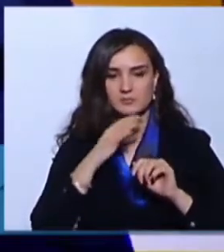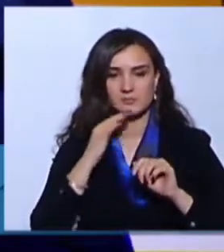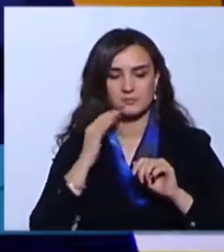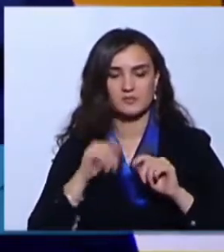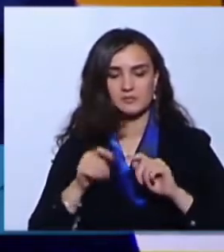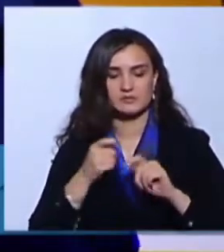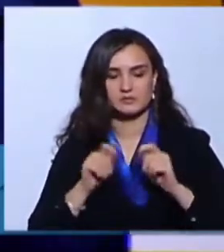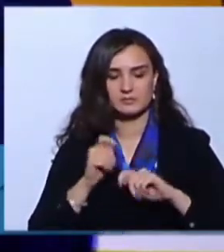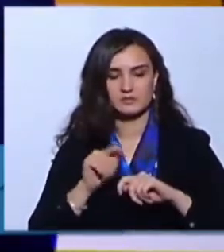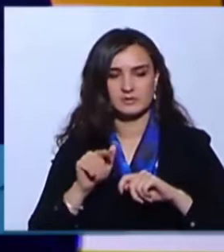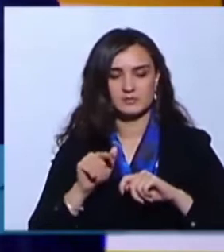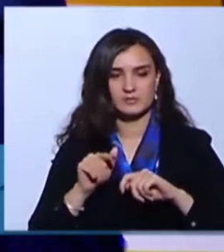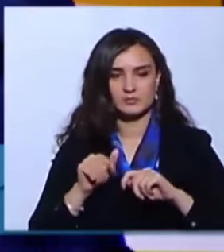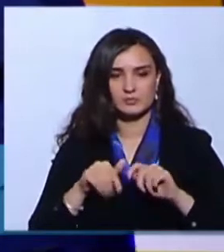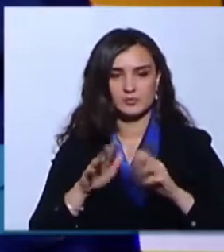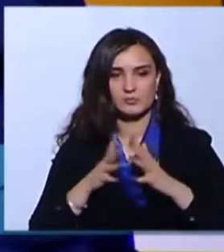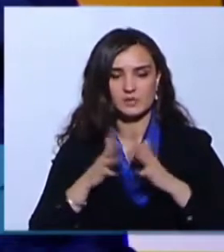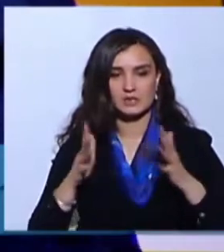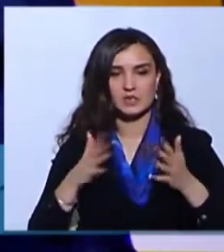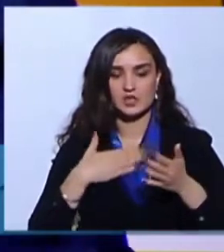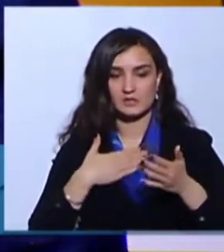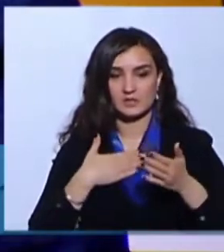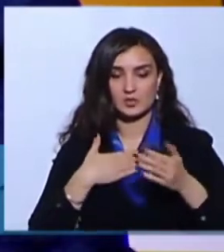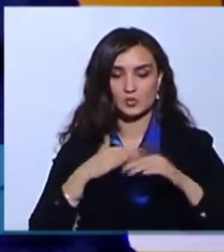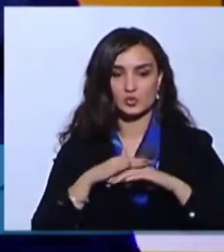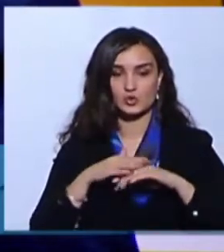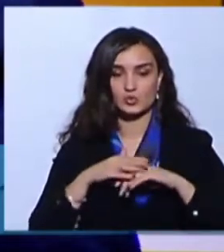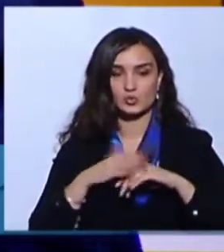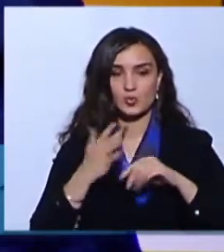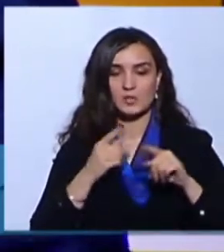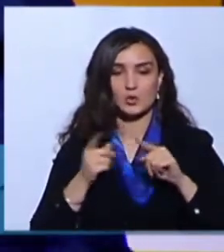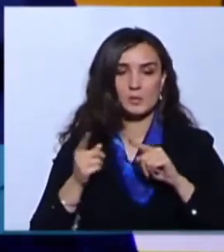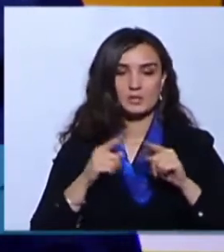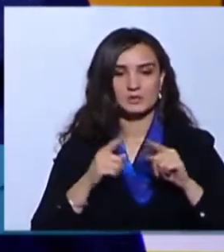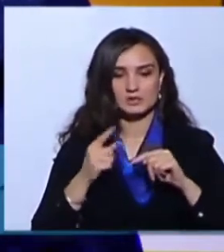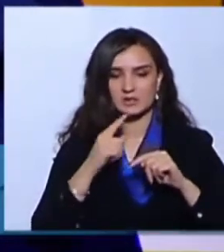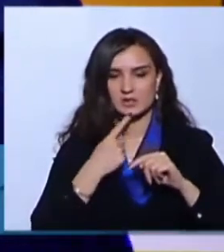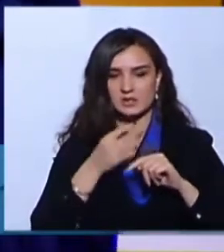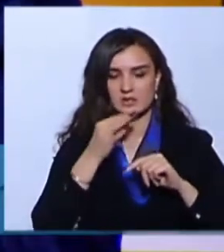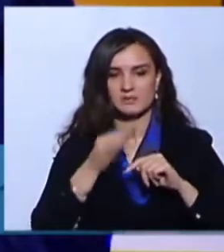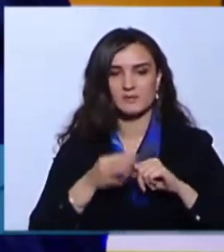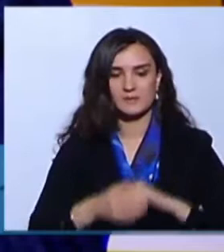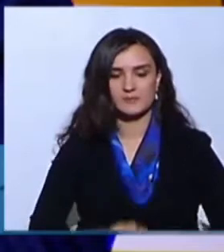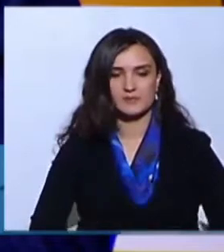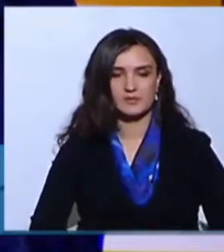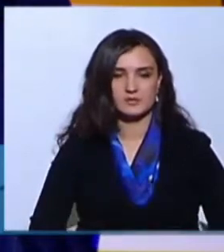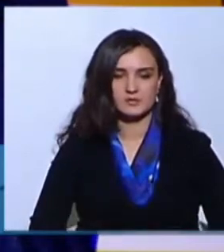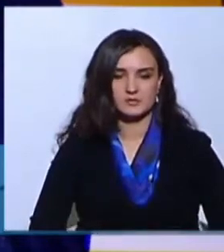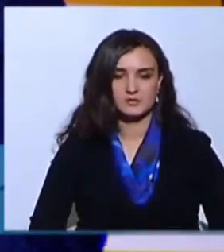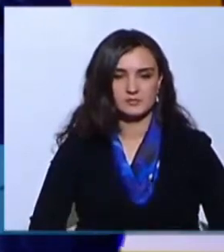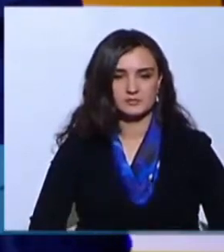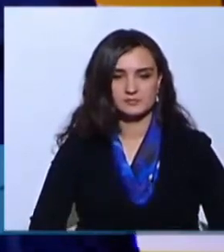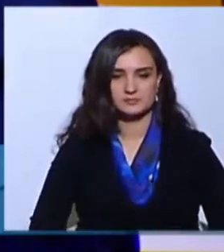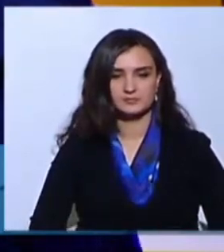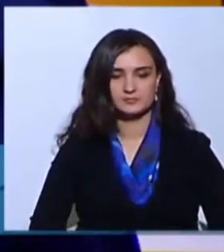გავითვალისწინებთ, რომ ამ ბაქტერიების რაოდენობა გაცილებით მეტია ჩვენი უჯრედების რაოდენობაზე, რომლის მასპინძელია ეს ძნელი სათქმელია. ჩვენ ვართ